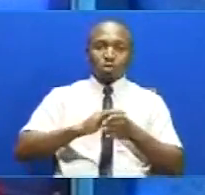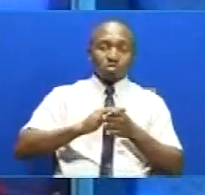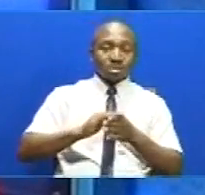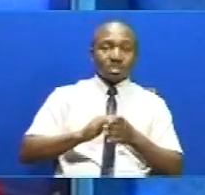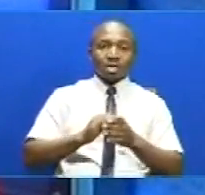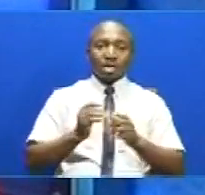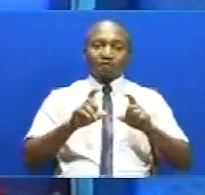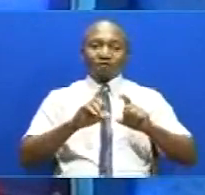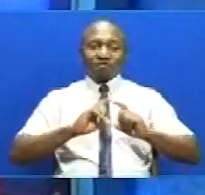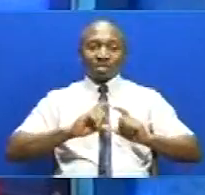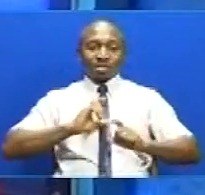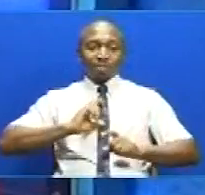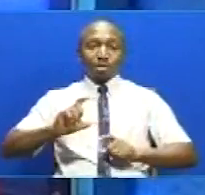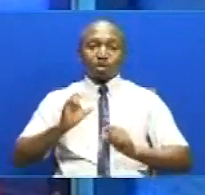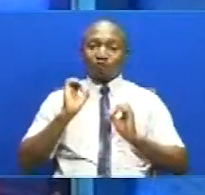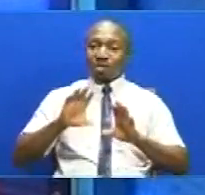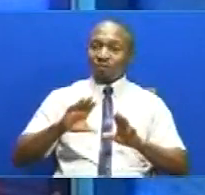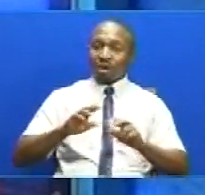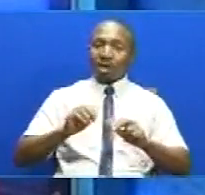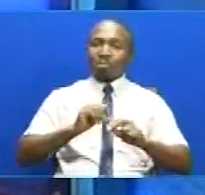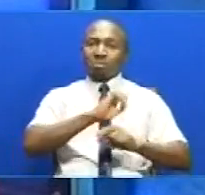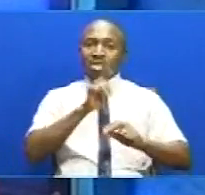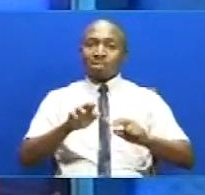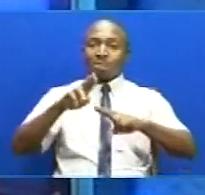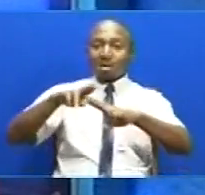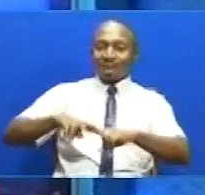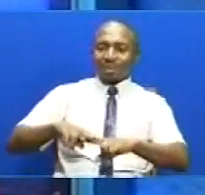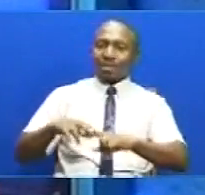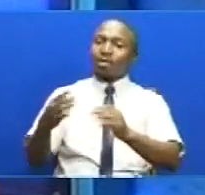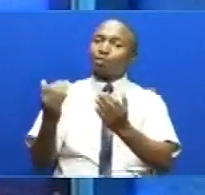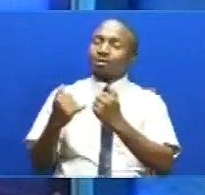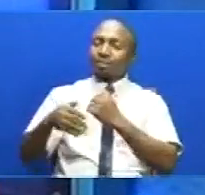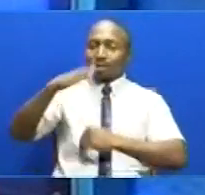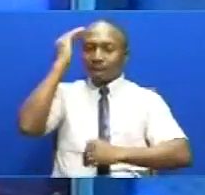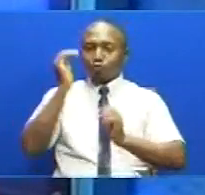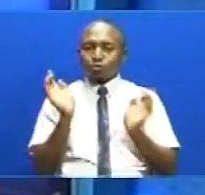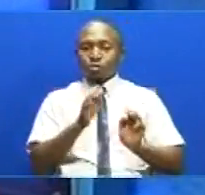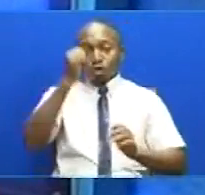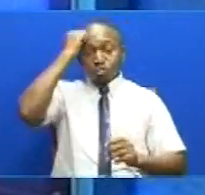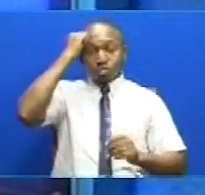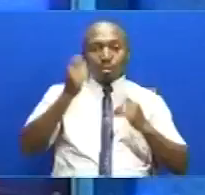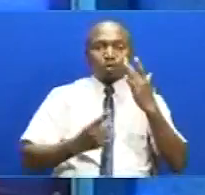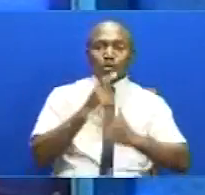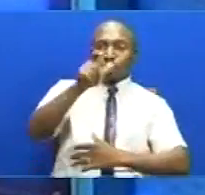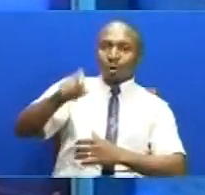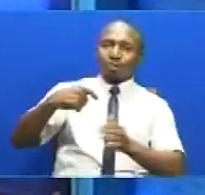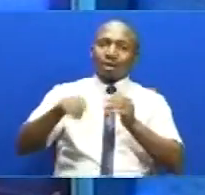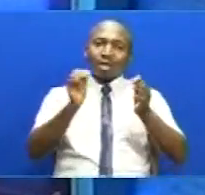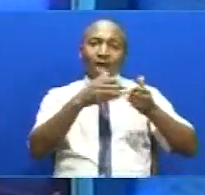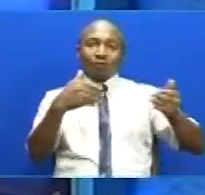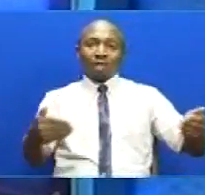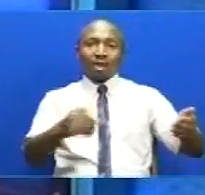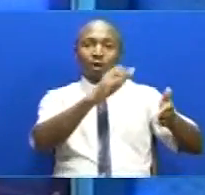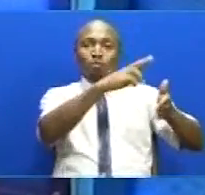vya Mzanzibari mkazi vitaiwezesha serikali kuhifadhi kumbukumbu za matukio ya watu katika daftari la